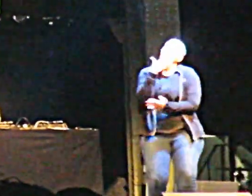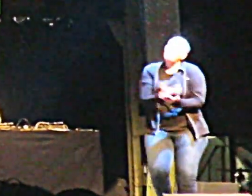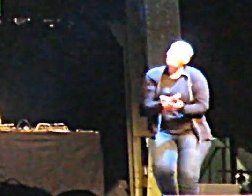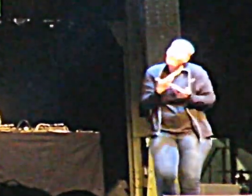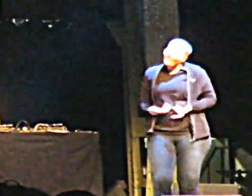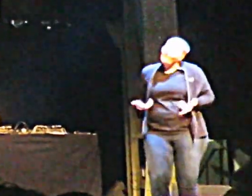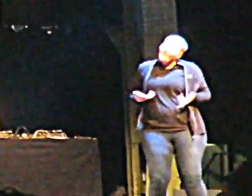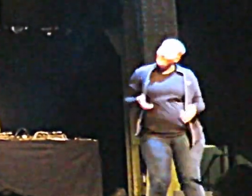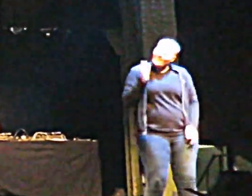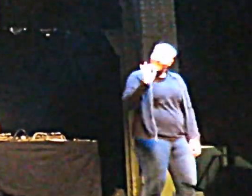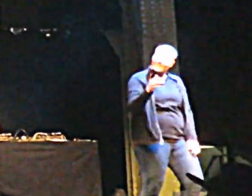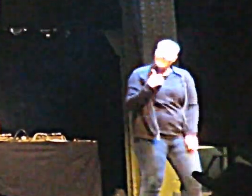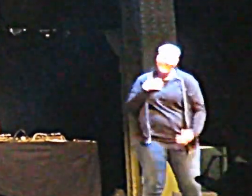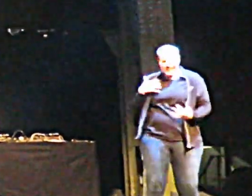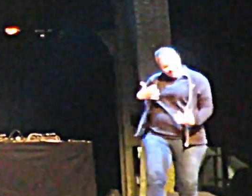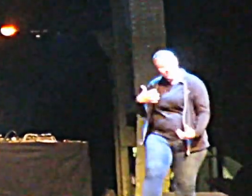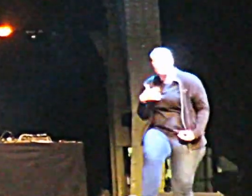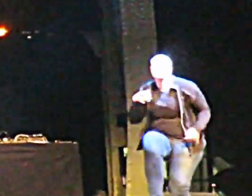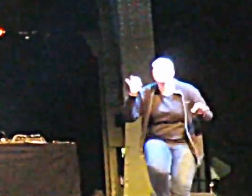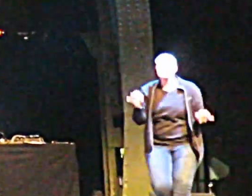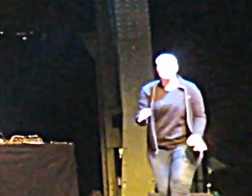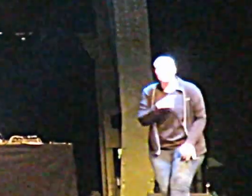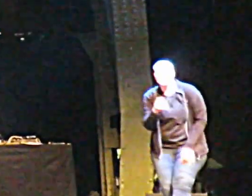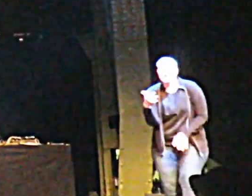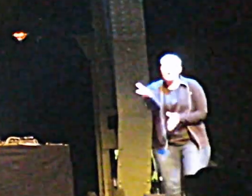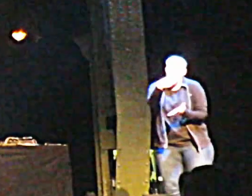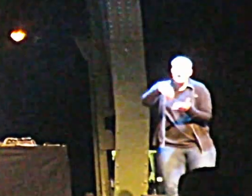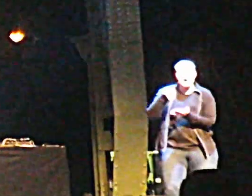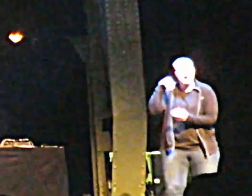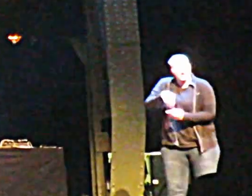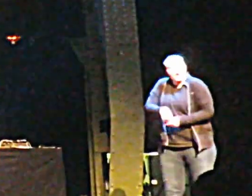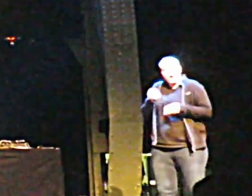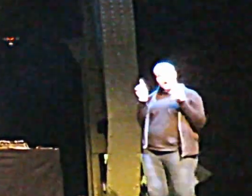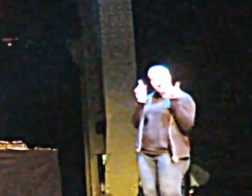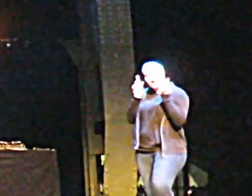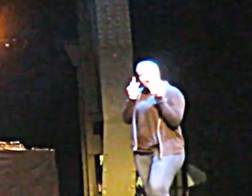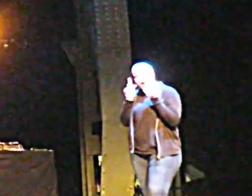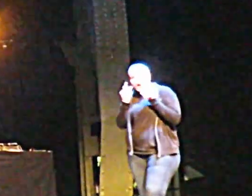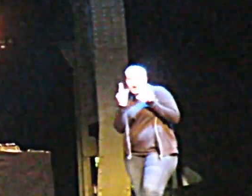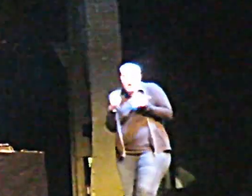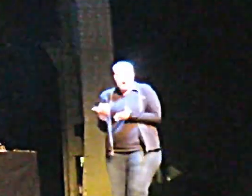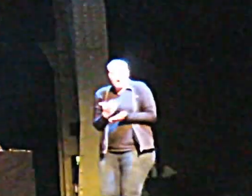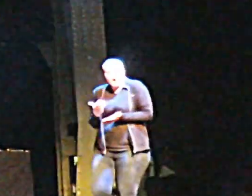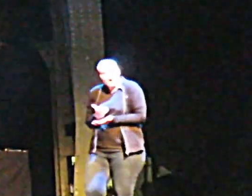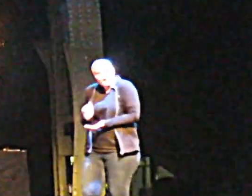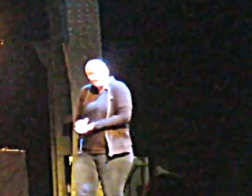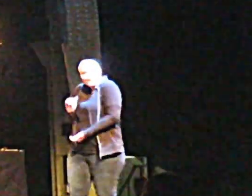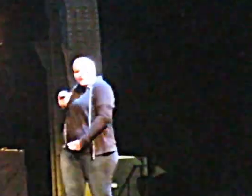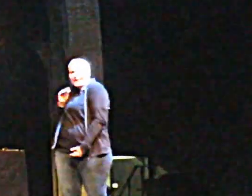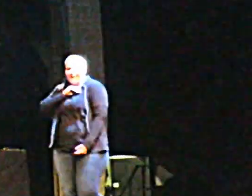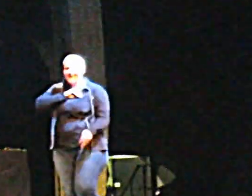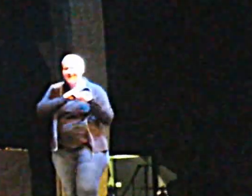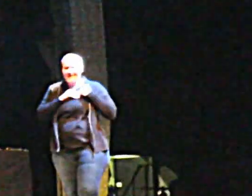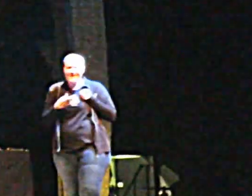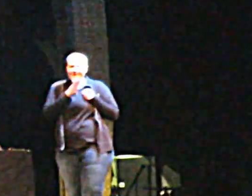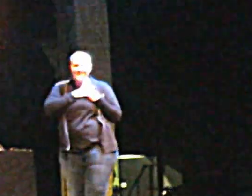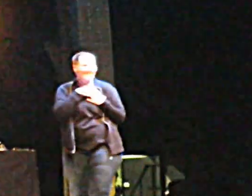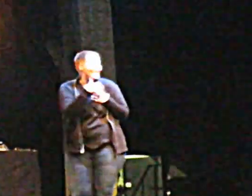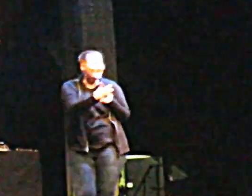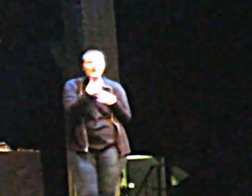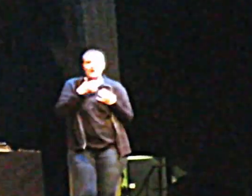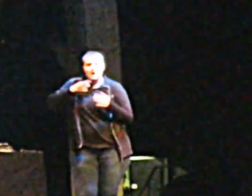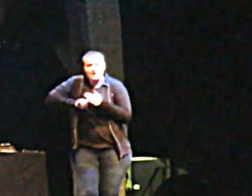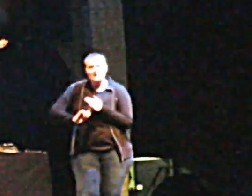3D-Optik. Mit du schippern, dort, pack die Daten, klick. Auf den USB-Stick, mach mich voll von diesem Ort. Rein jetzt geschehen, unter